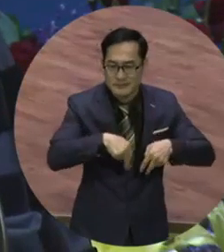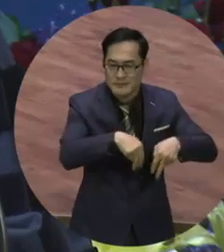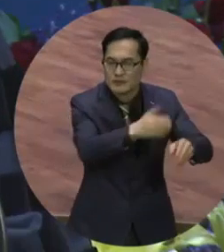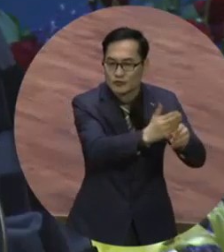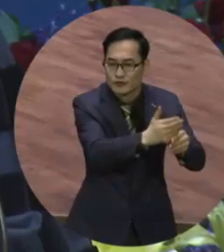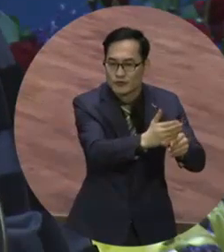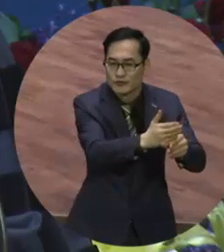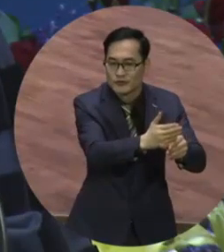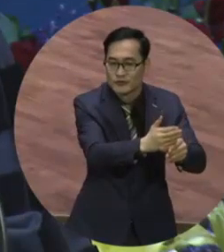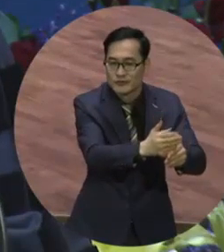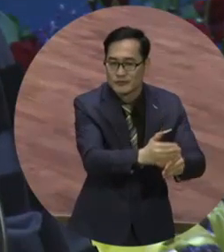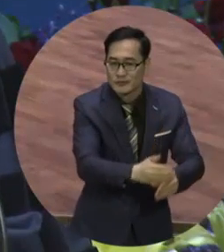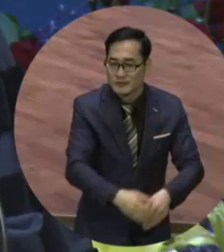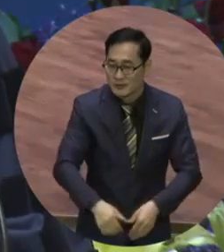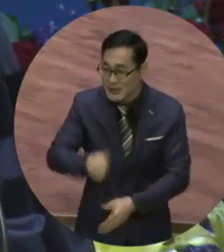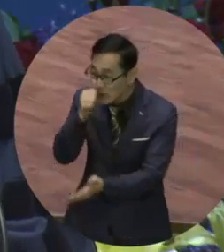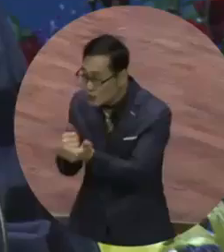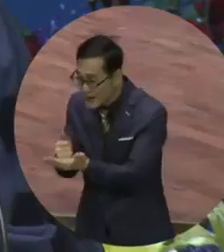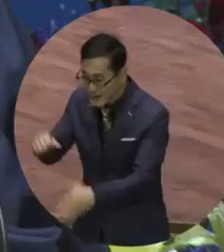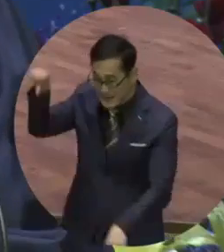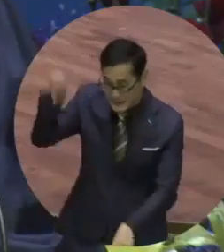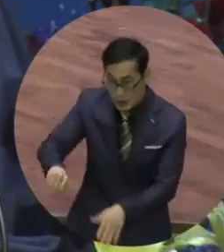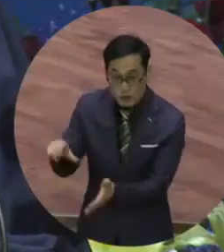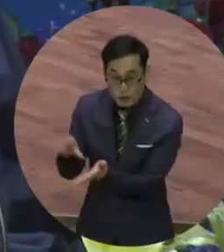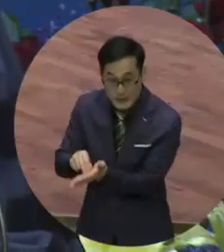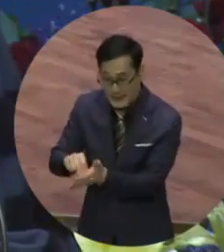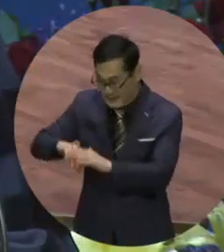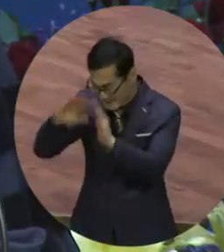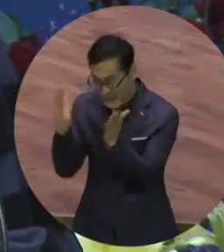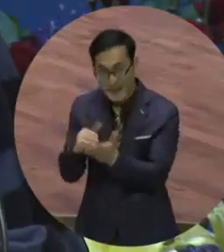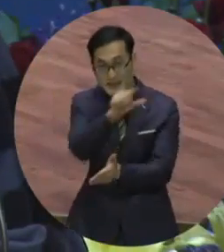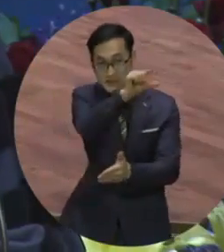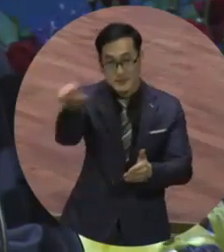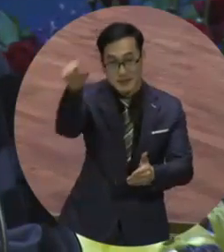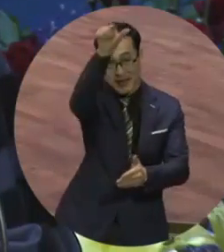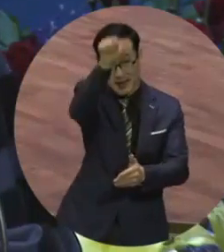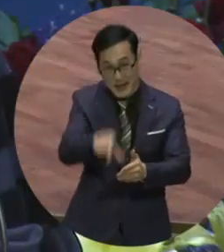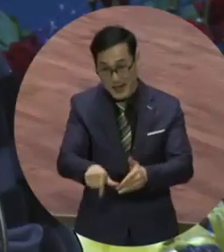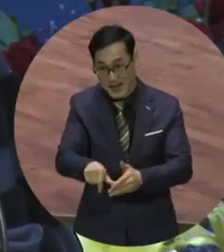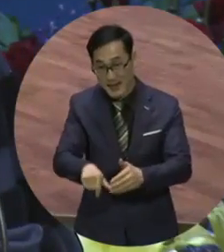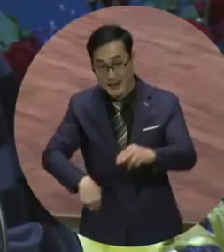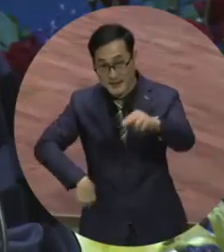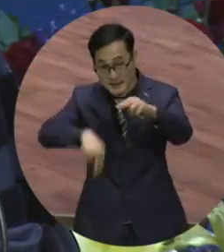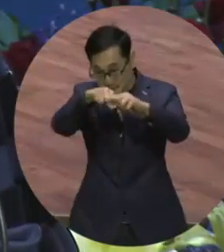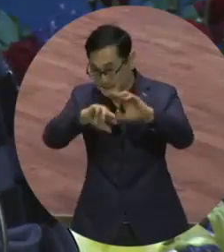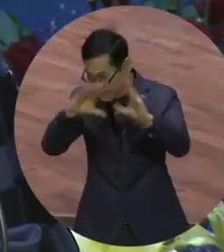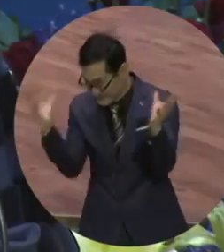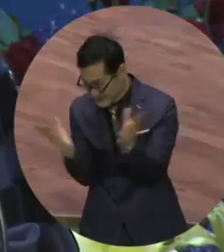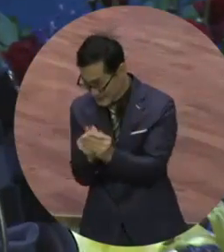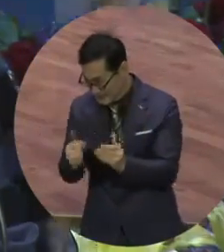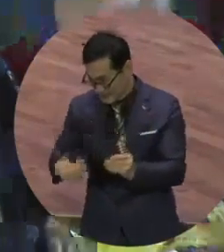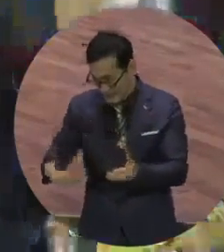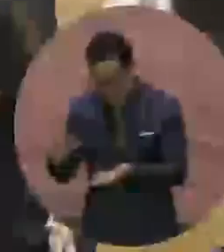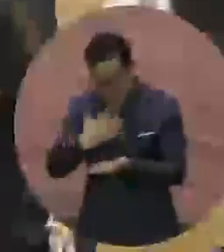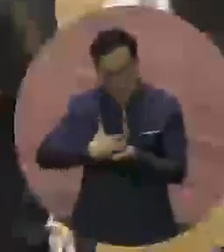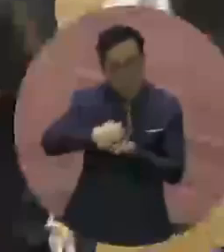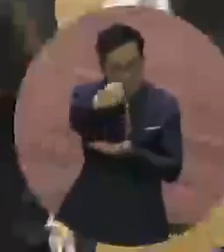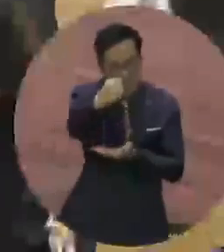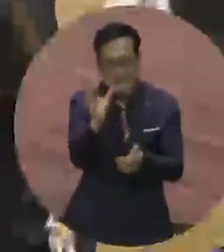죄와 저주 문제를 이미 다 십자가에서 끝냈다는 것. 끝난 줄 믿으시기